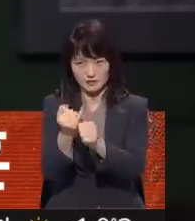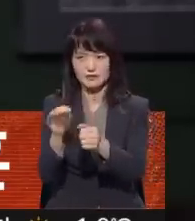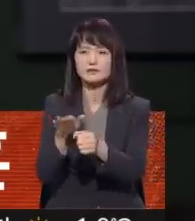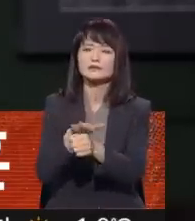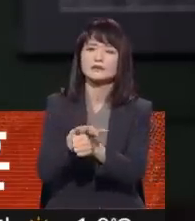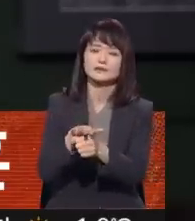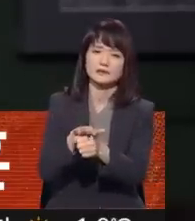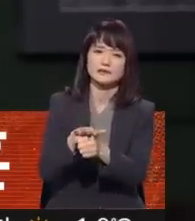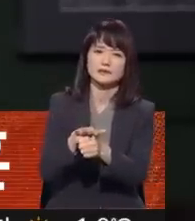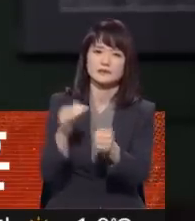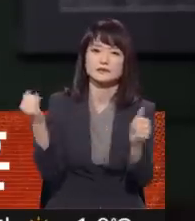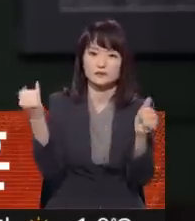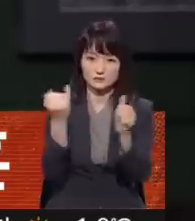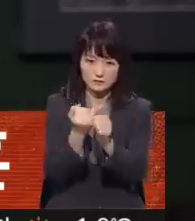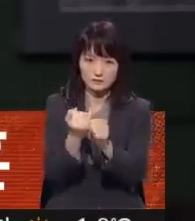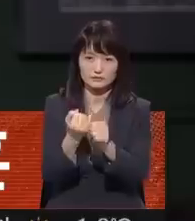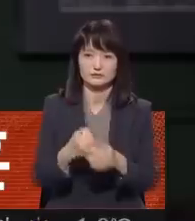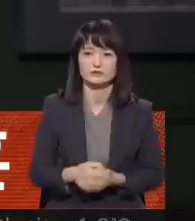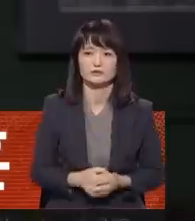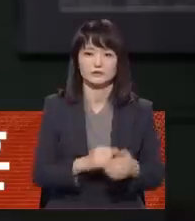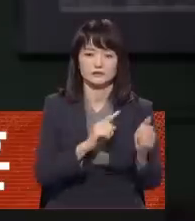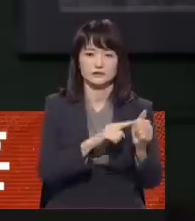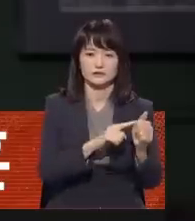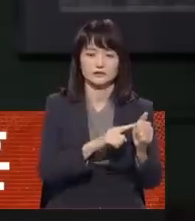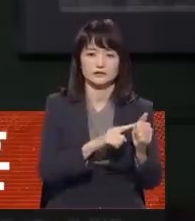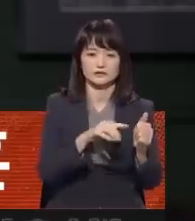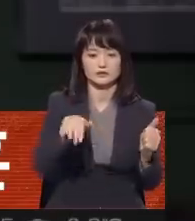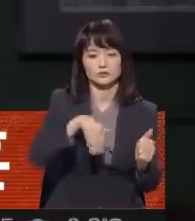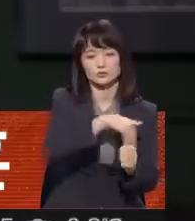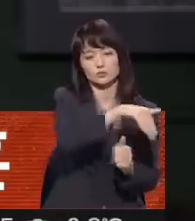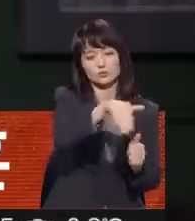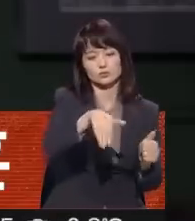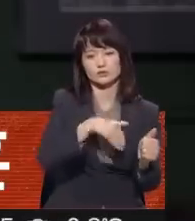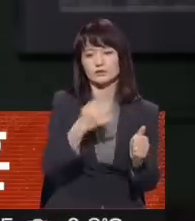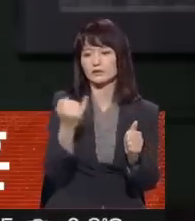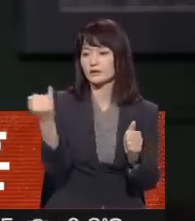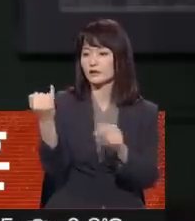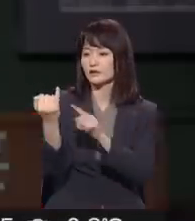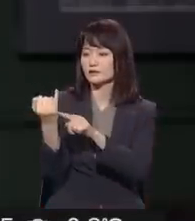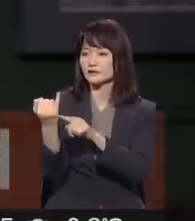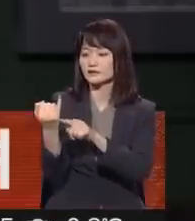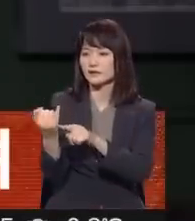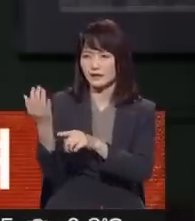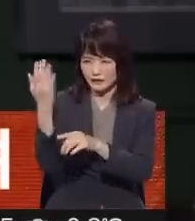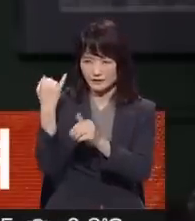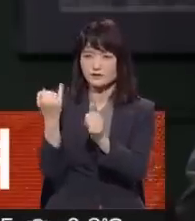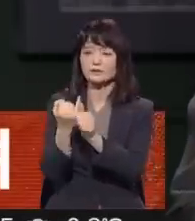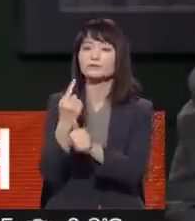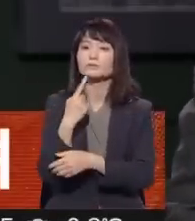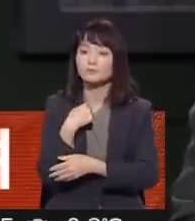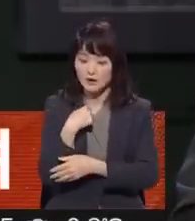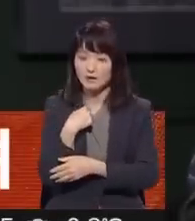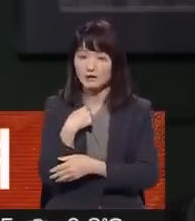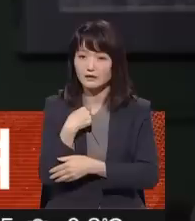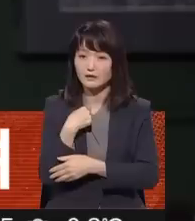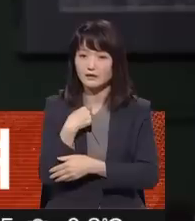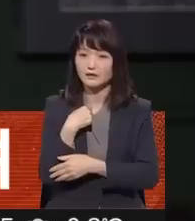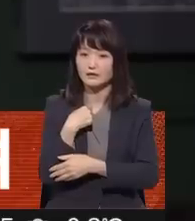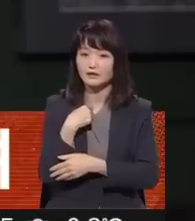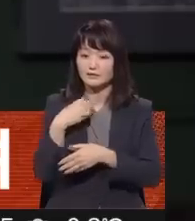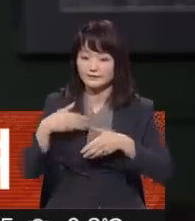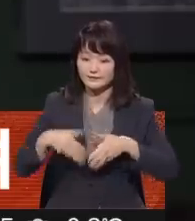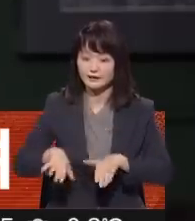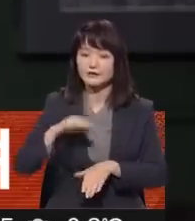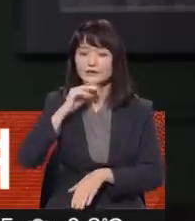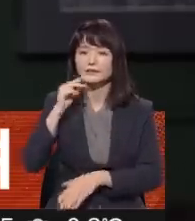나머지 결혼을 했는데 이때 당시에 전시는 초혼이었지만 아내는 한 번에 이혼 경험이 있었습니다 이전 결혼해서 낳은 세 살짜리 딸아이가 있었는데요